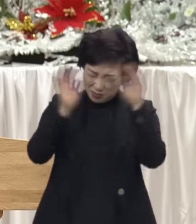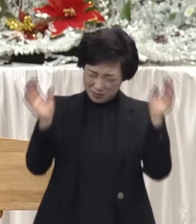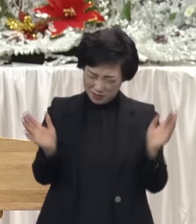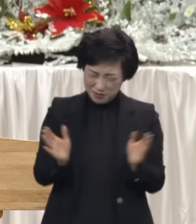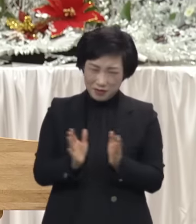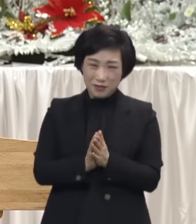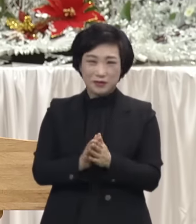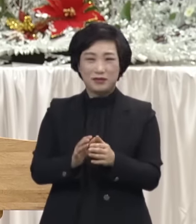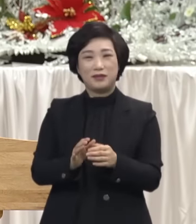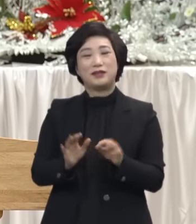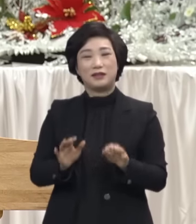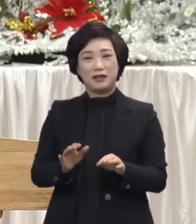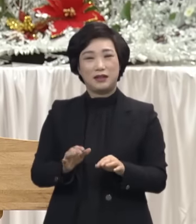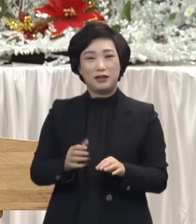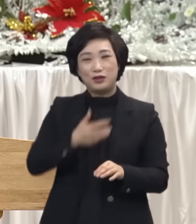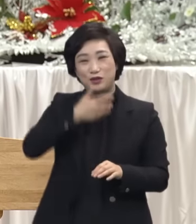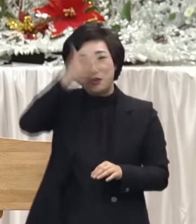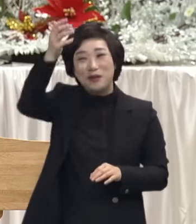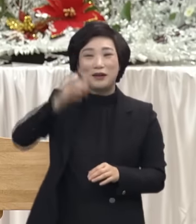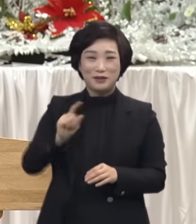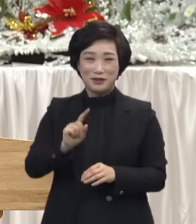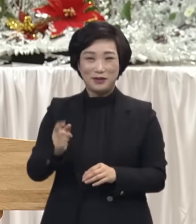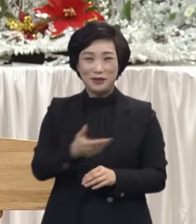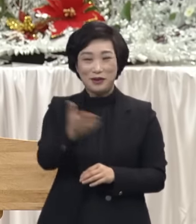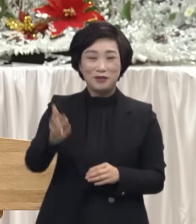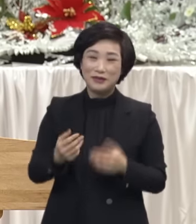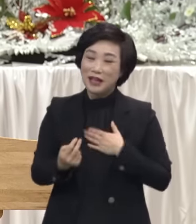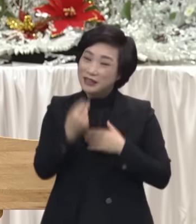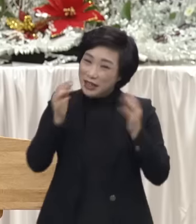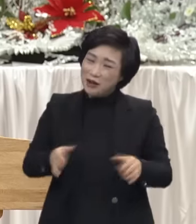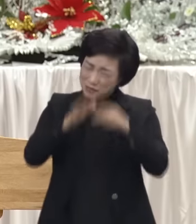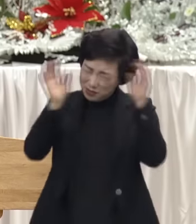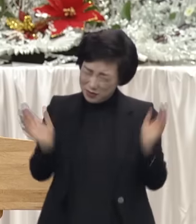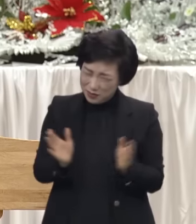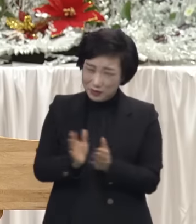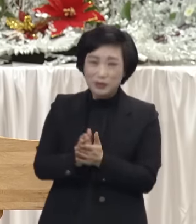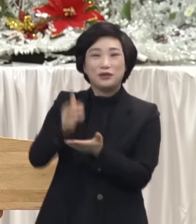일거수일투족 몽중이라도 내가 살고 있는 것을 다